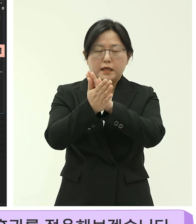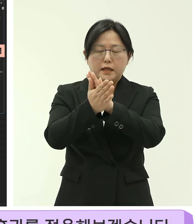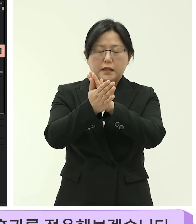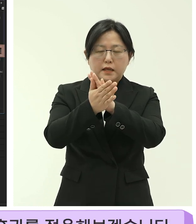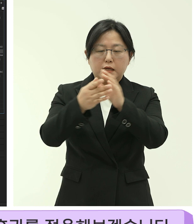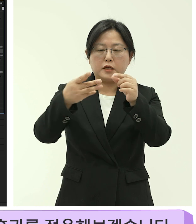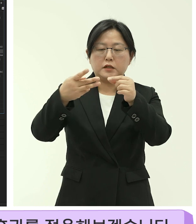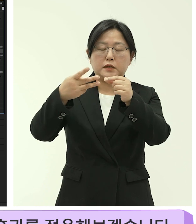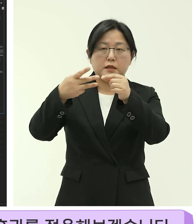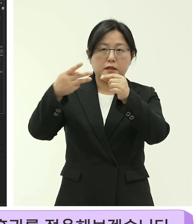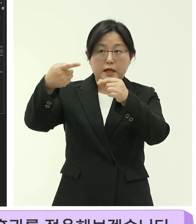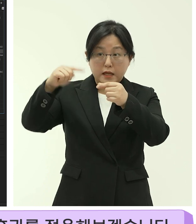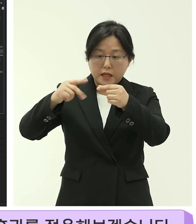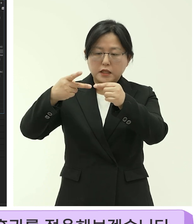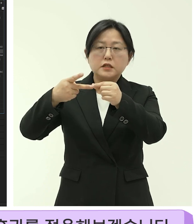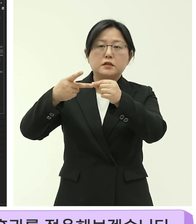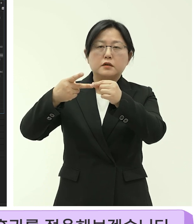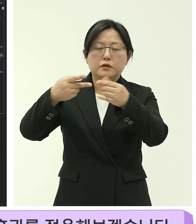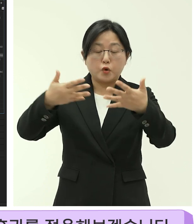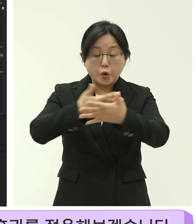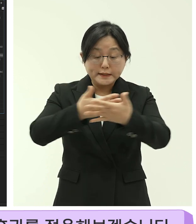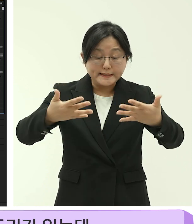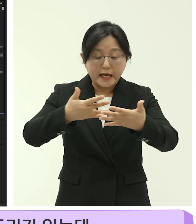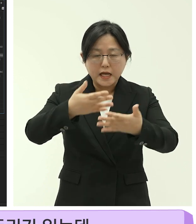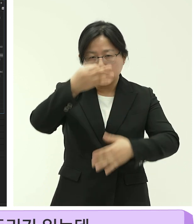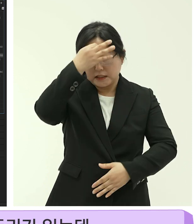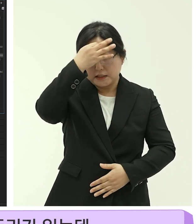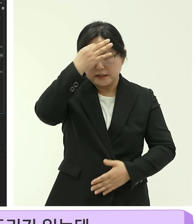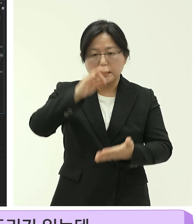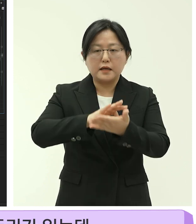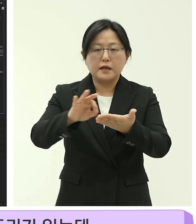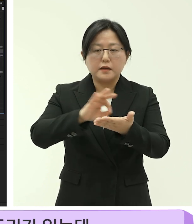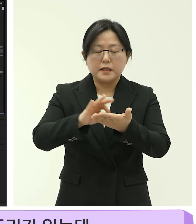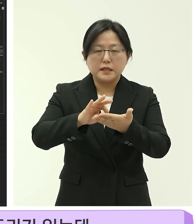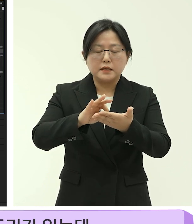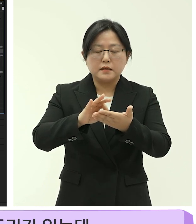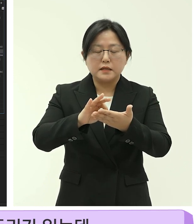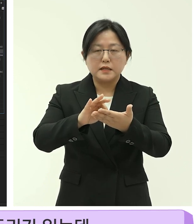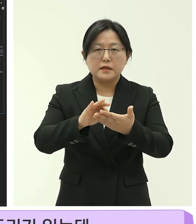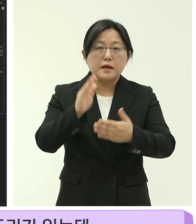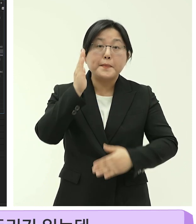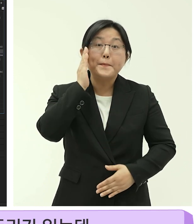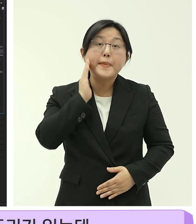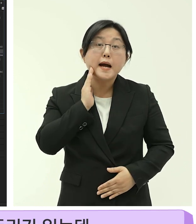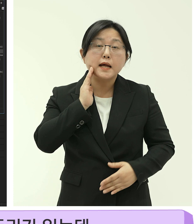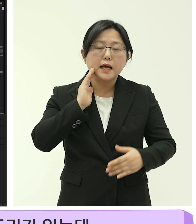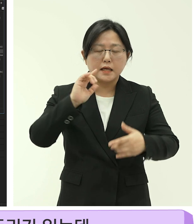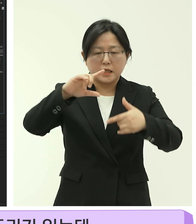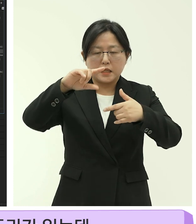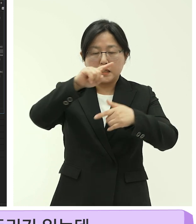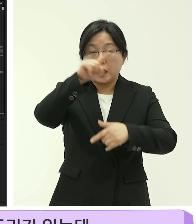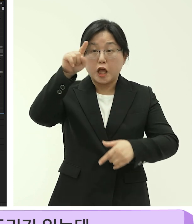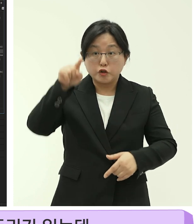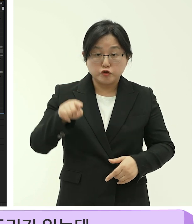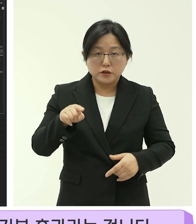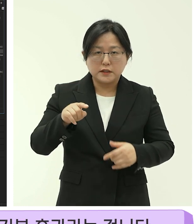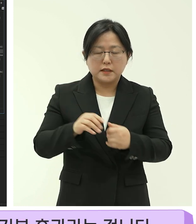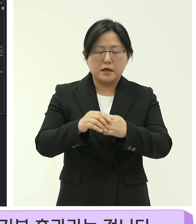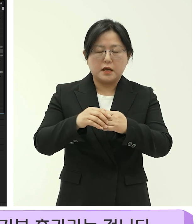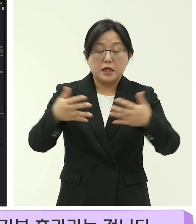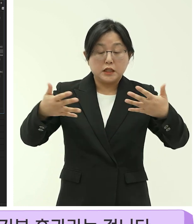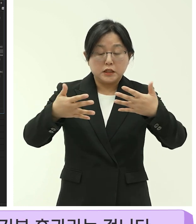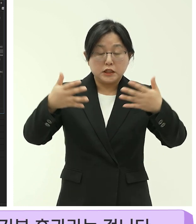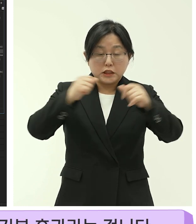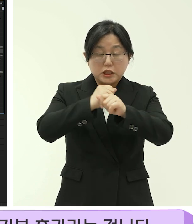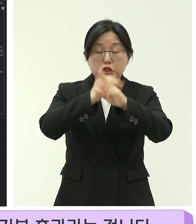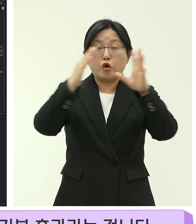물들이기 바로 밑에 있는 교차 디졸브를 적용해 보겠습니다. 이때 교차 디졸브 효과 밖에 이제 파란 테두리가 있는데